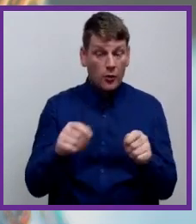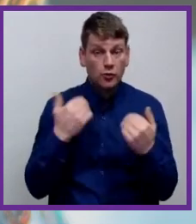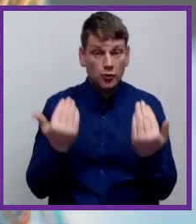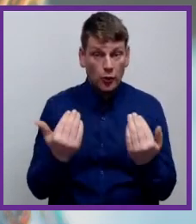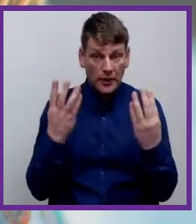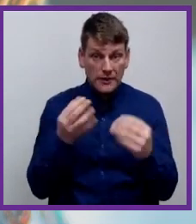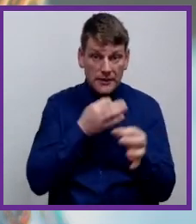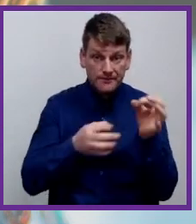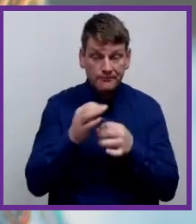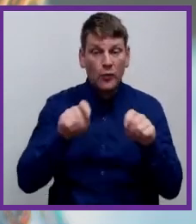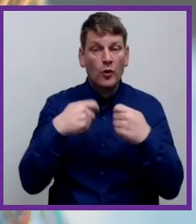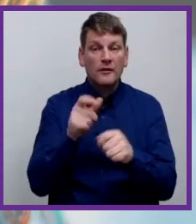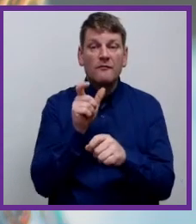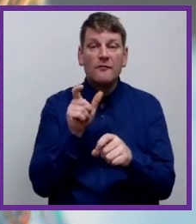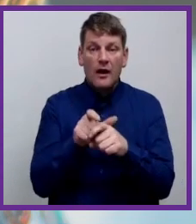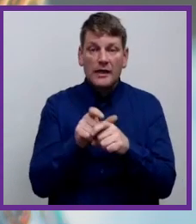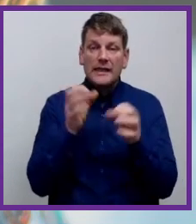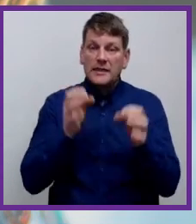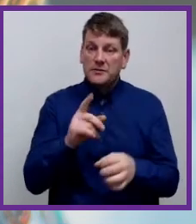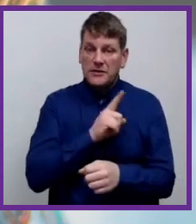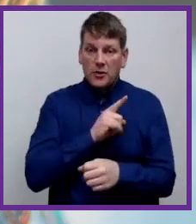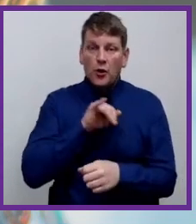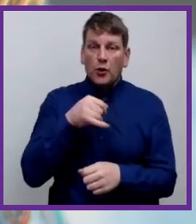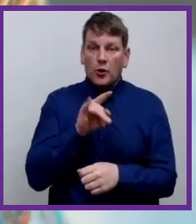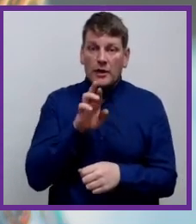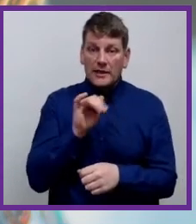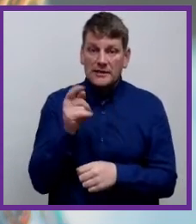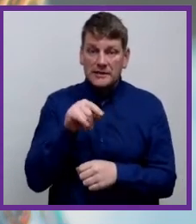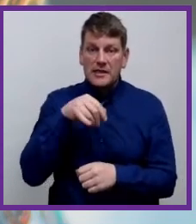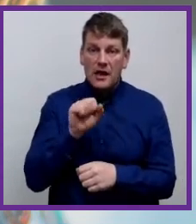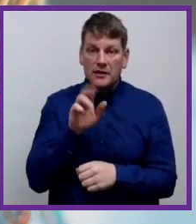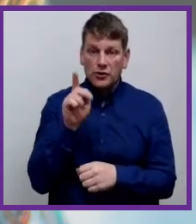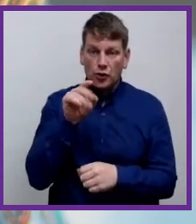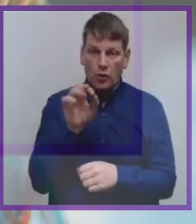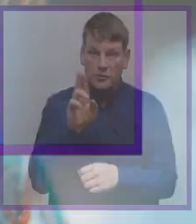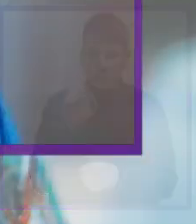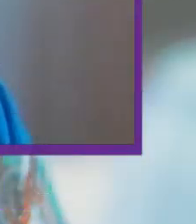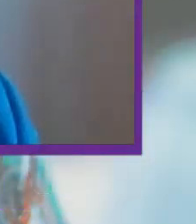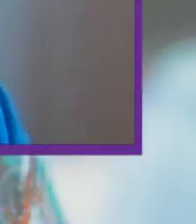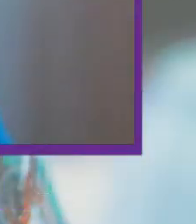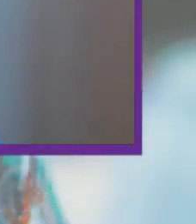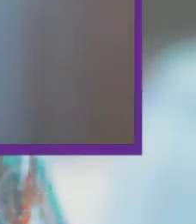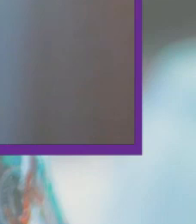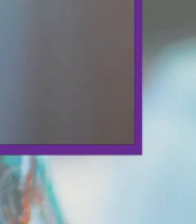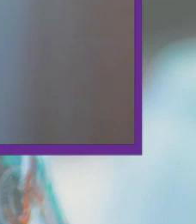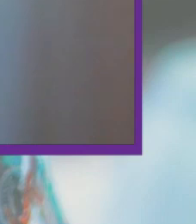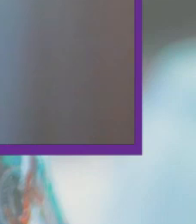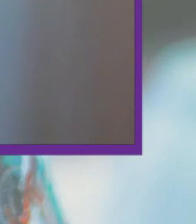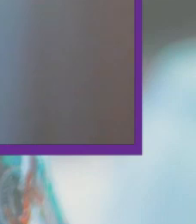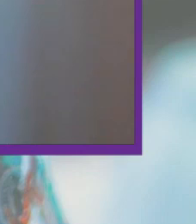diskusiju, dodu vārdu tiesībsargam Jurim Jansonam. Jansona kungs, lūdzu, vārds jums.